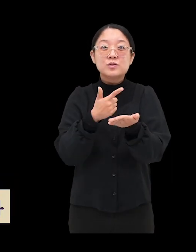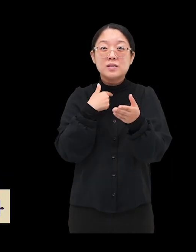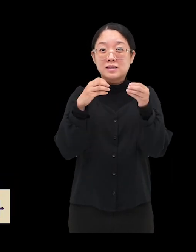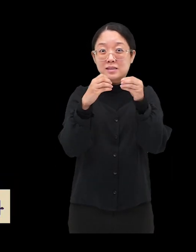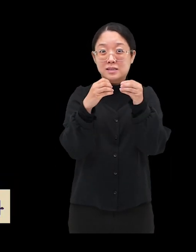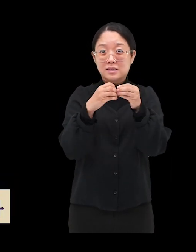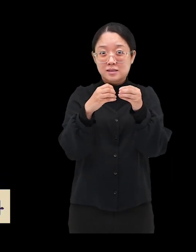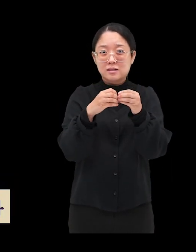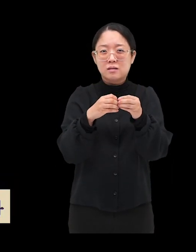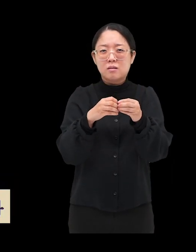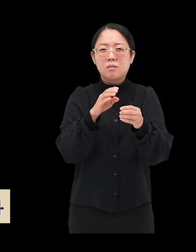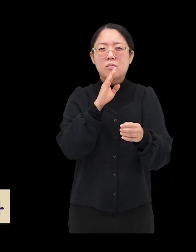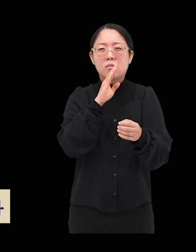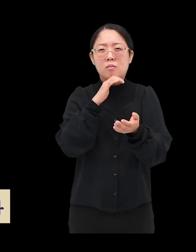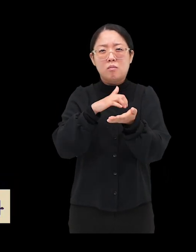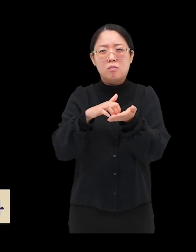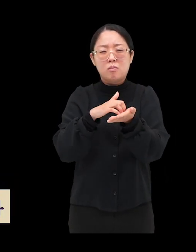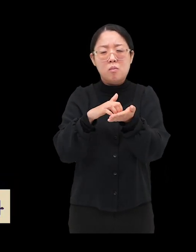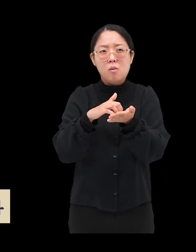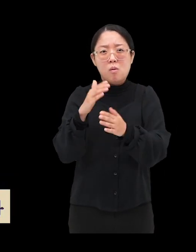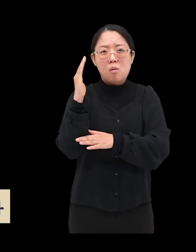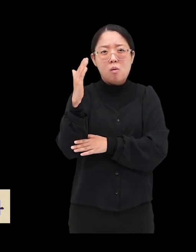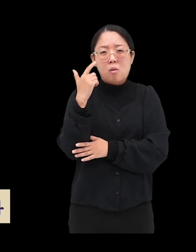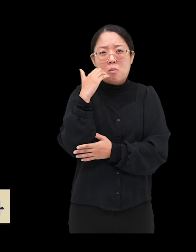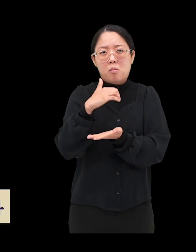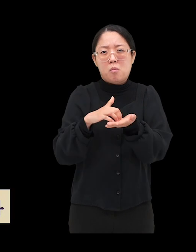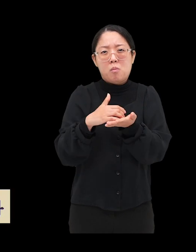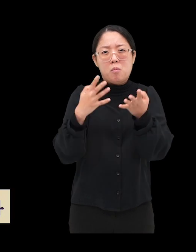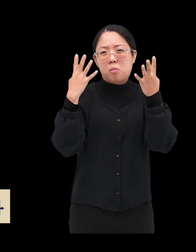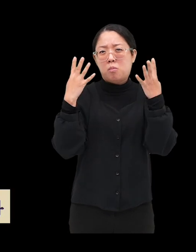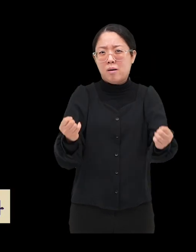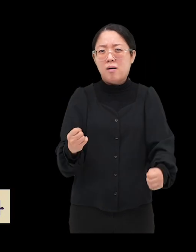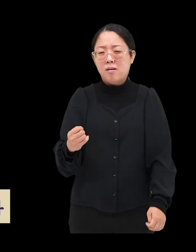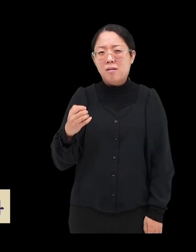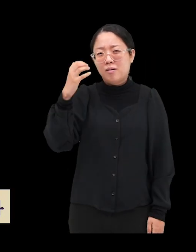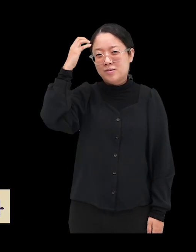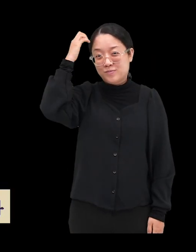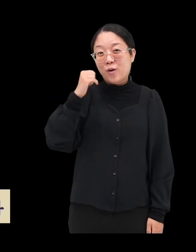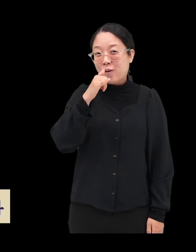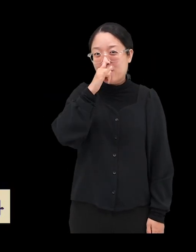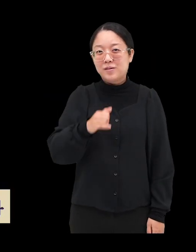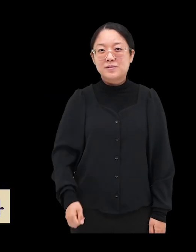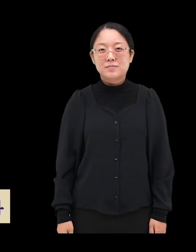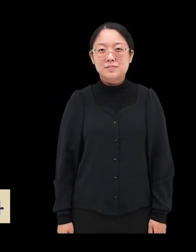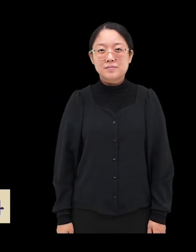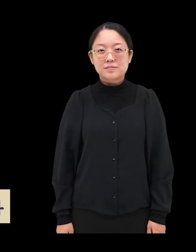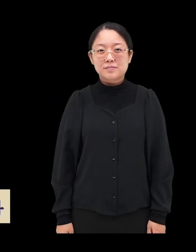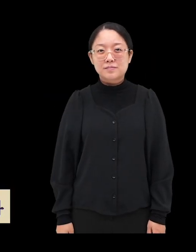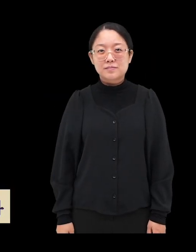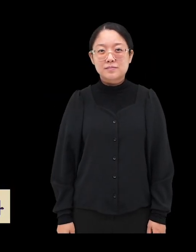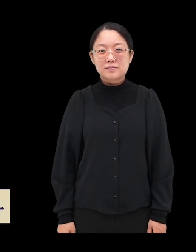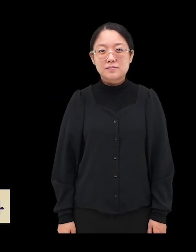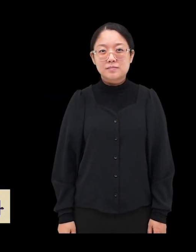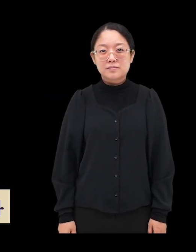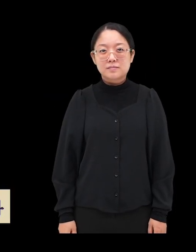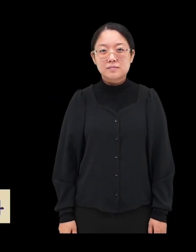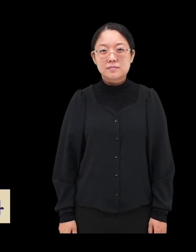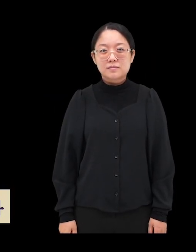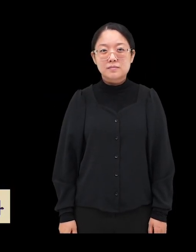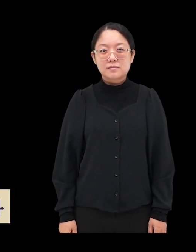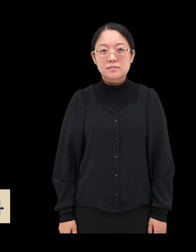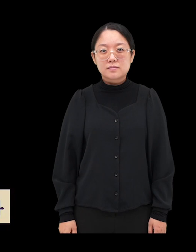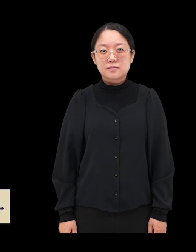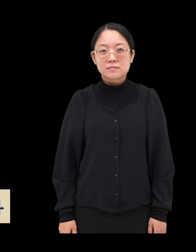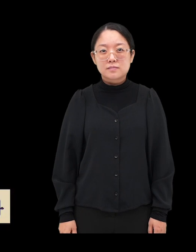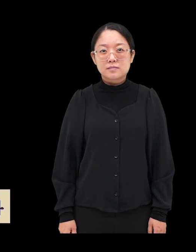그리고 여러분의 많은 그 수많은 스토리들, 이야기들, 이런 것들이 지금 많이 기억에 남습니다.